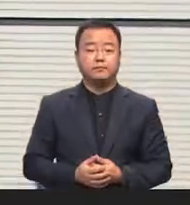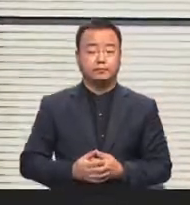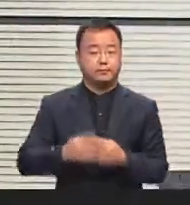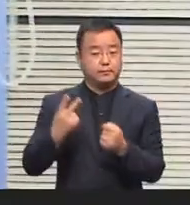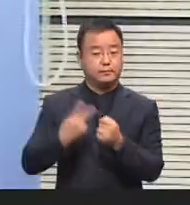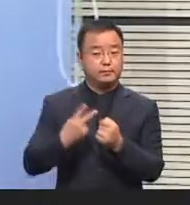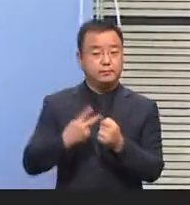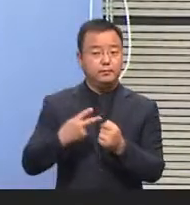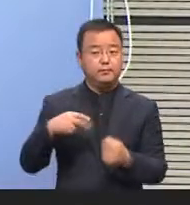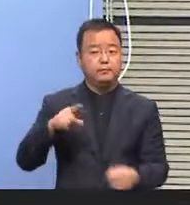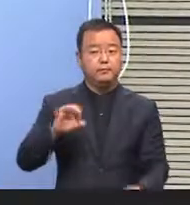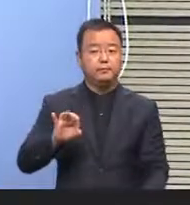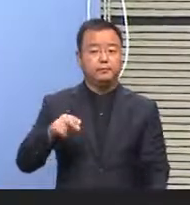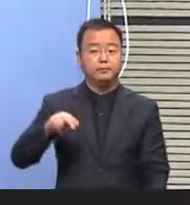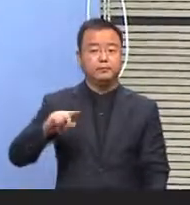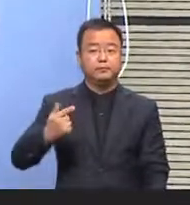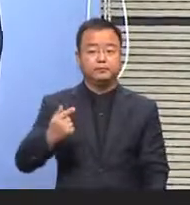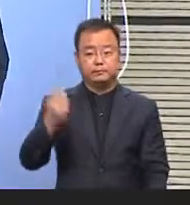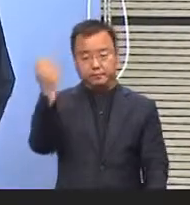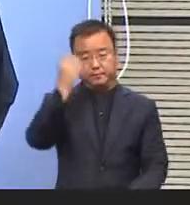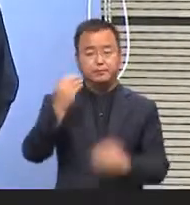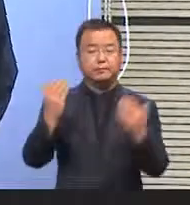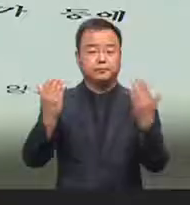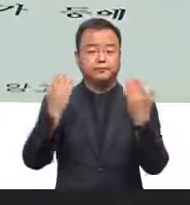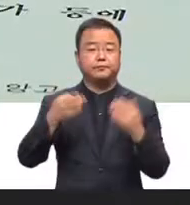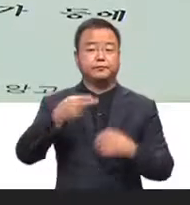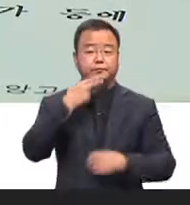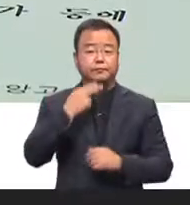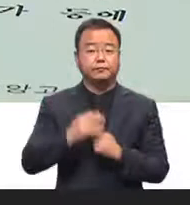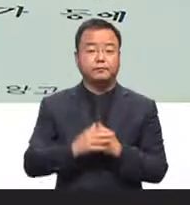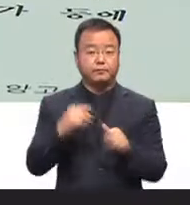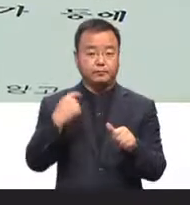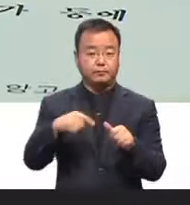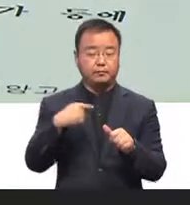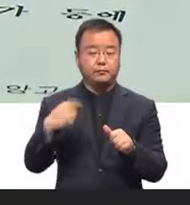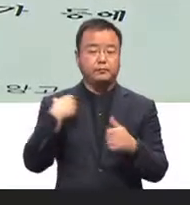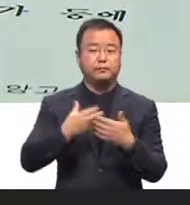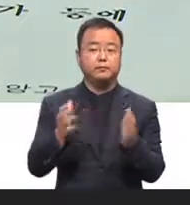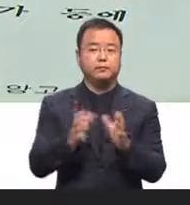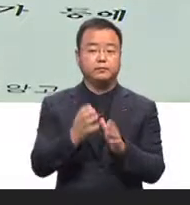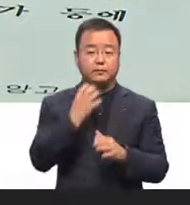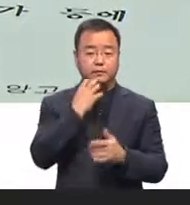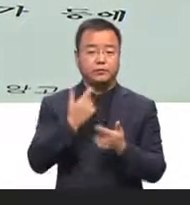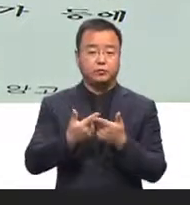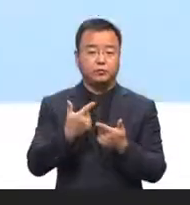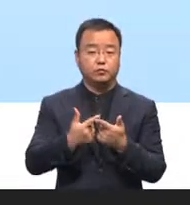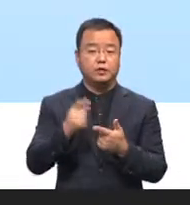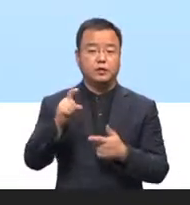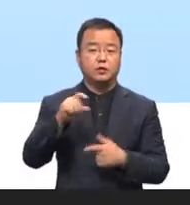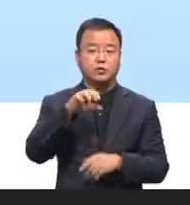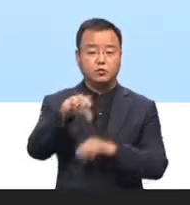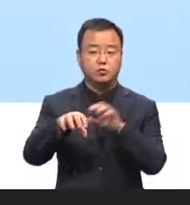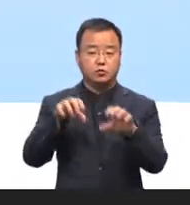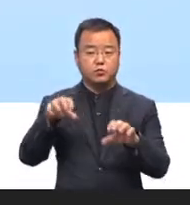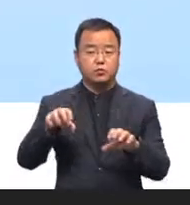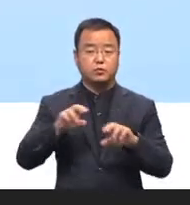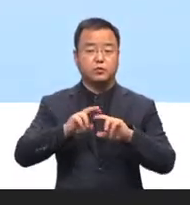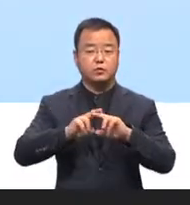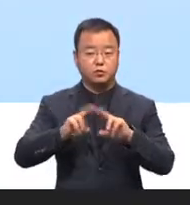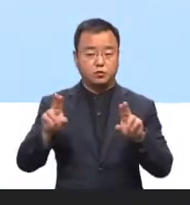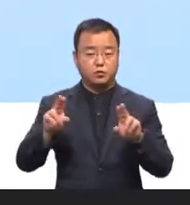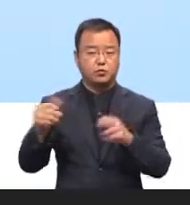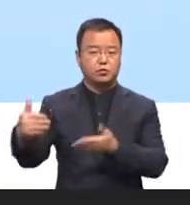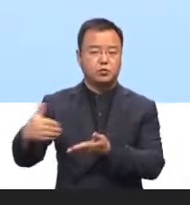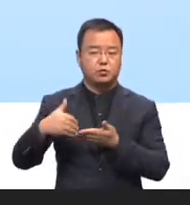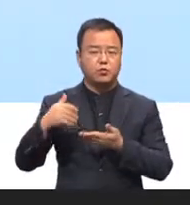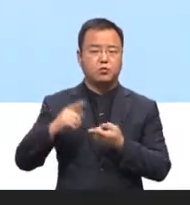제2의 상산고는 없었습니다. 교육부가 서울과 부산의 자유령 사립고 10곳에 대한 지정 취소 요청에